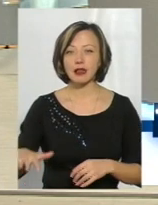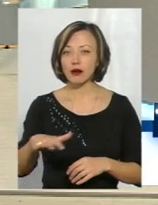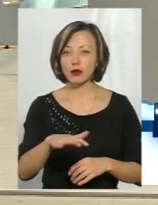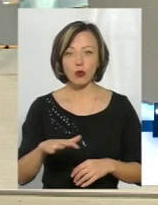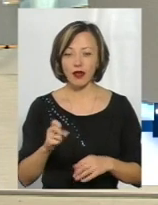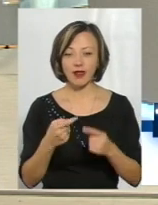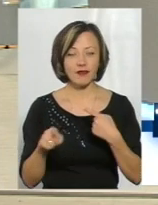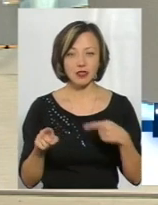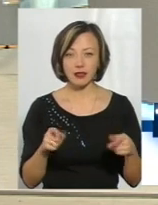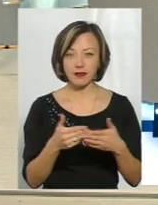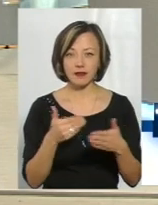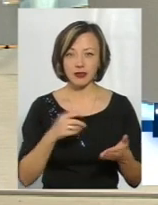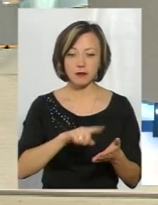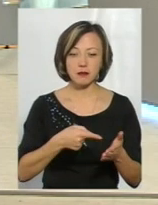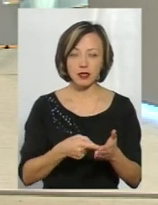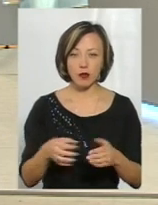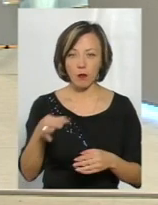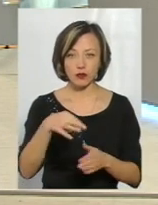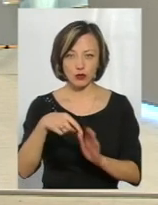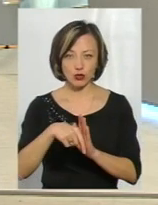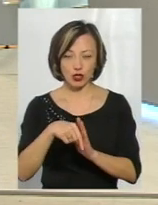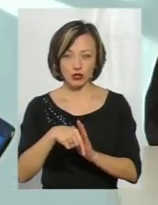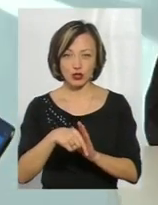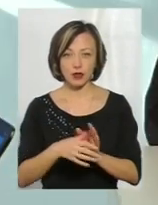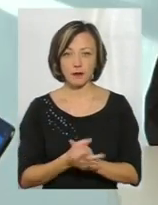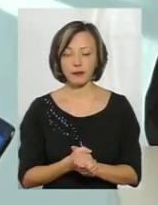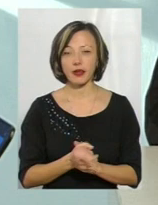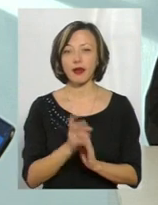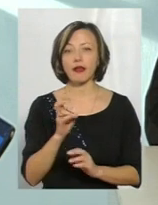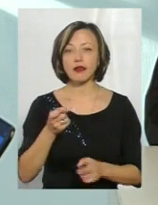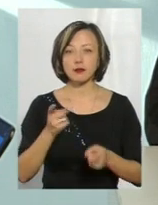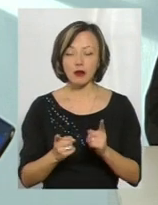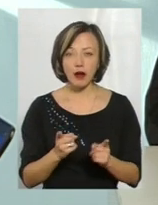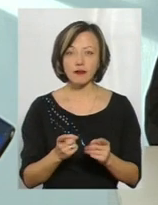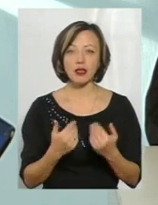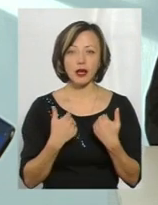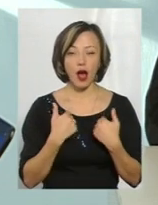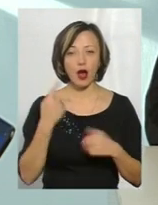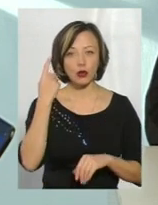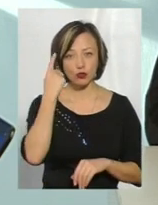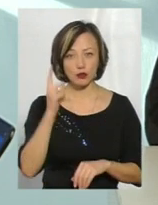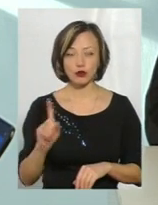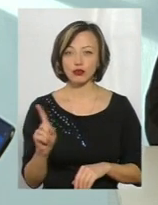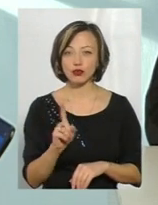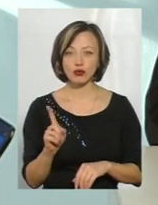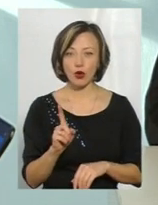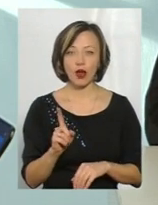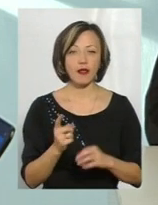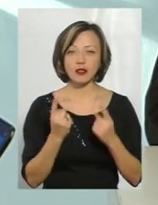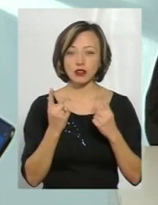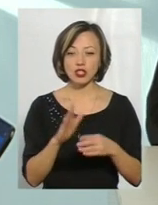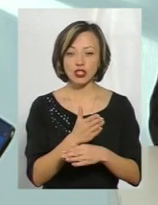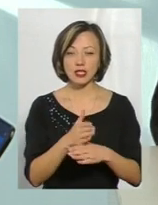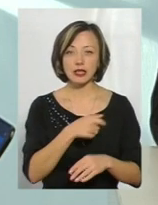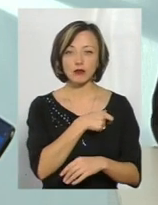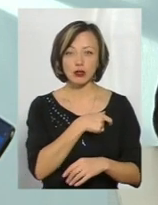суттєво відрізнятимуться від міст обласного значення. Насправді, я думаю, що незначна частина лише